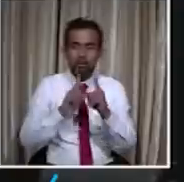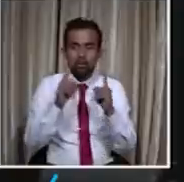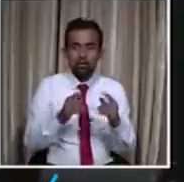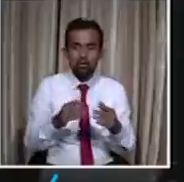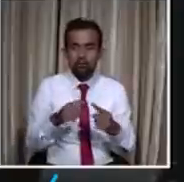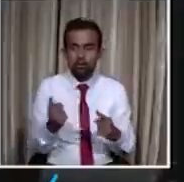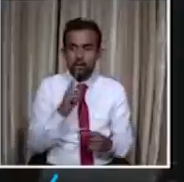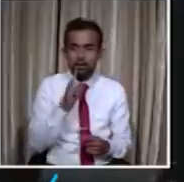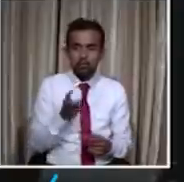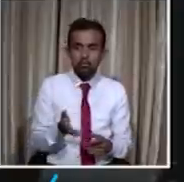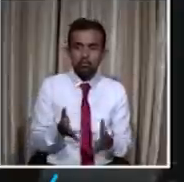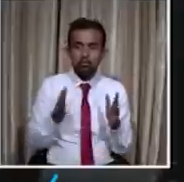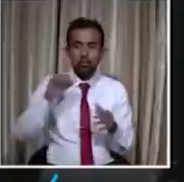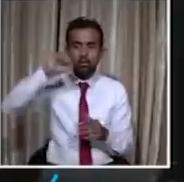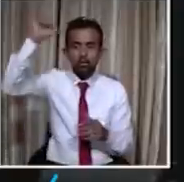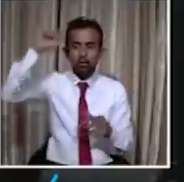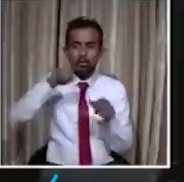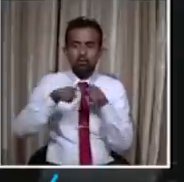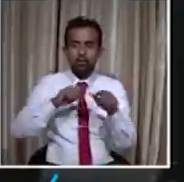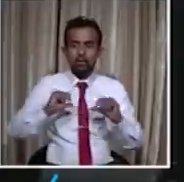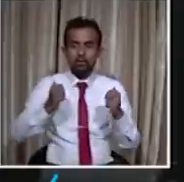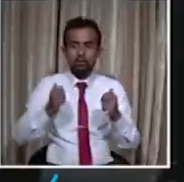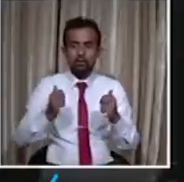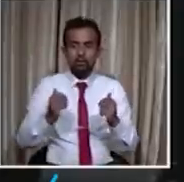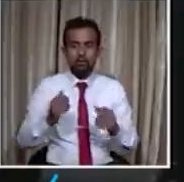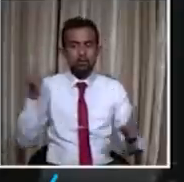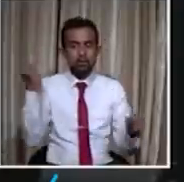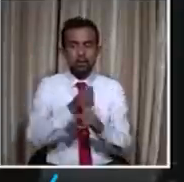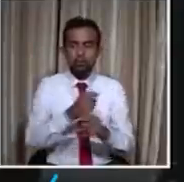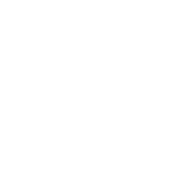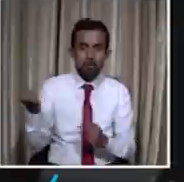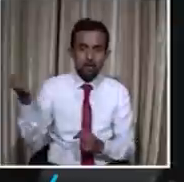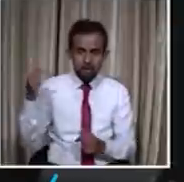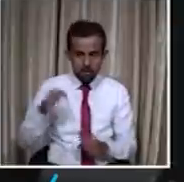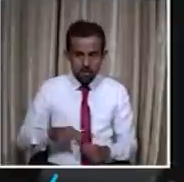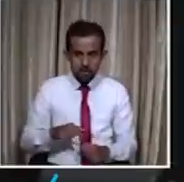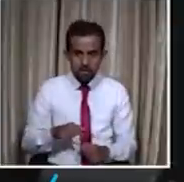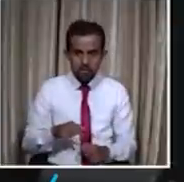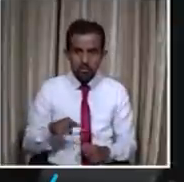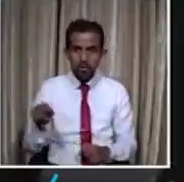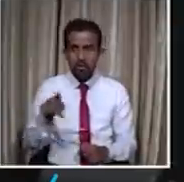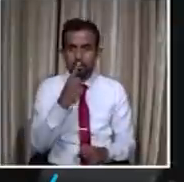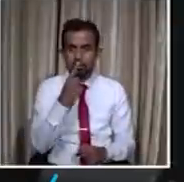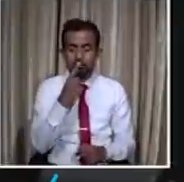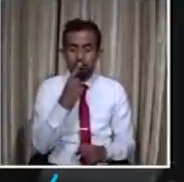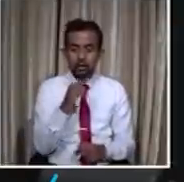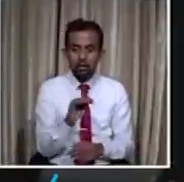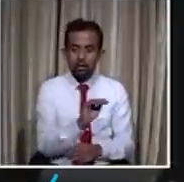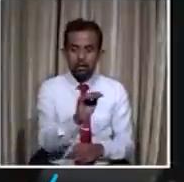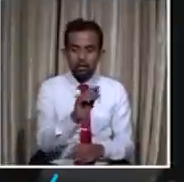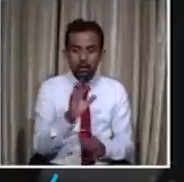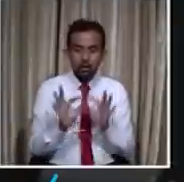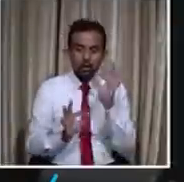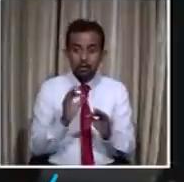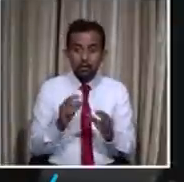කෙනෙක් කියනවා යකෝ මූ මහරජා කෙනෙක් වගේ නේ ජීවත් වෙලා තියෙන ගහපිය කොටපිය නැති කරපිය කියලා. ඒ ඔක්කොම රෙකෝඩ් වෙලා තියෙනවා. කාරු හරි කියයි මේ නයා දානෝයි කියලා. නමුත් මම කාලිමෙන්දුට ආවේ